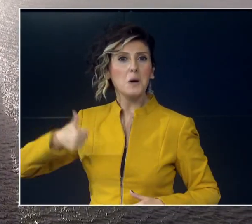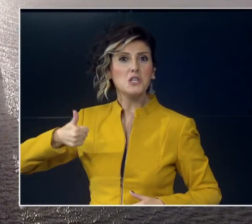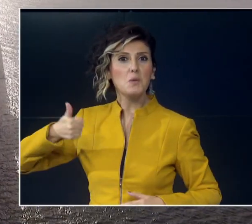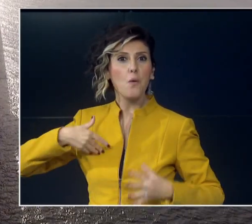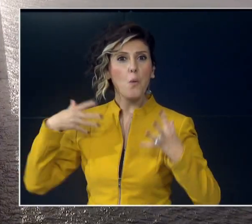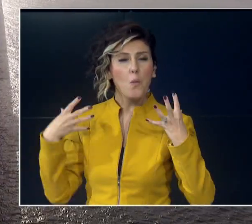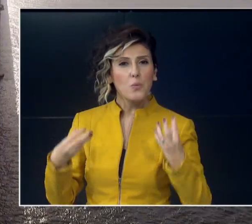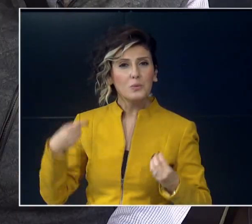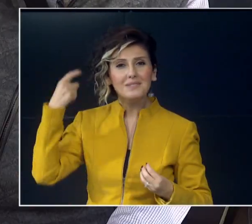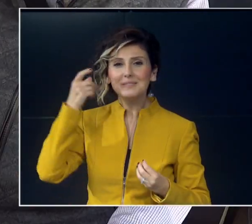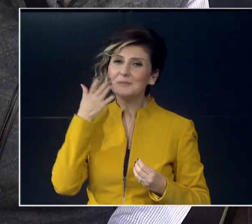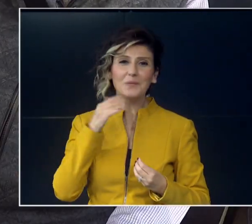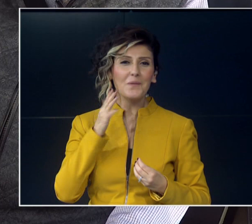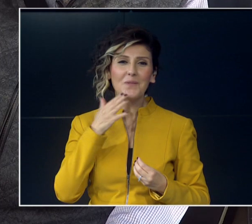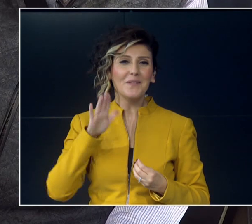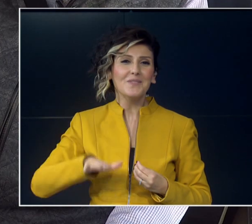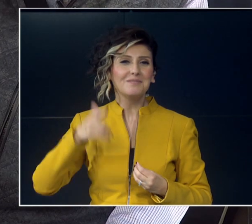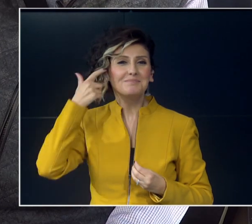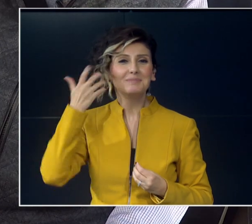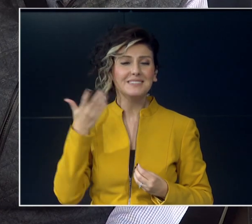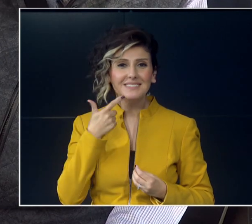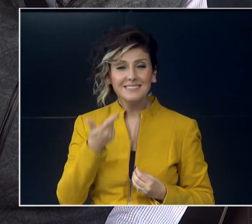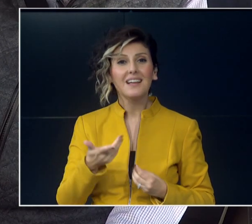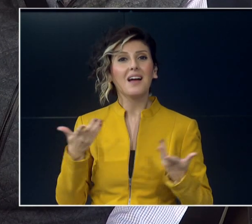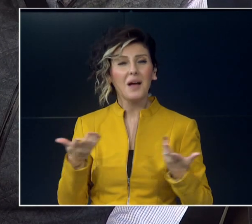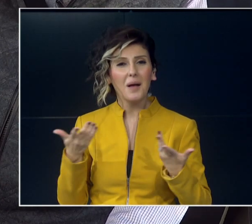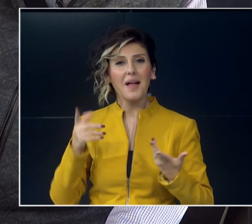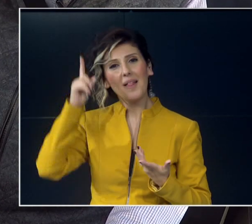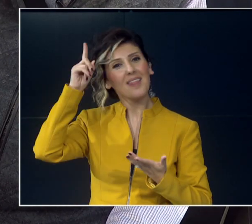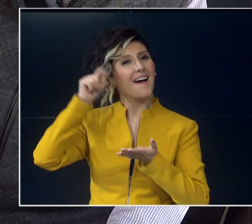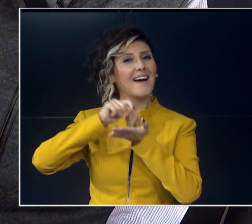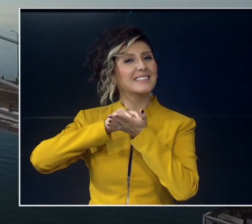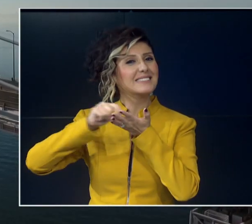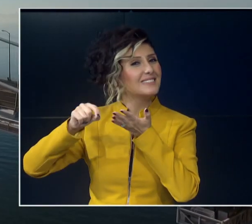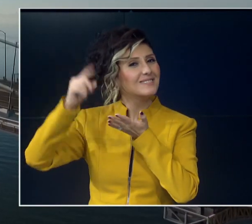olmak. Allah ne yazdıysa o oluyor.